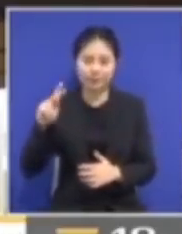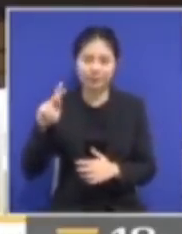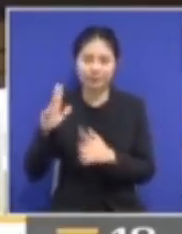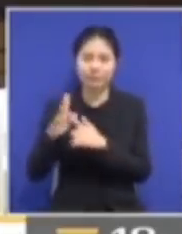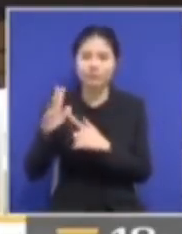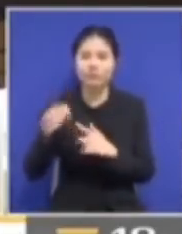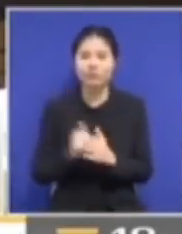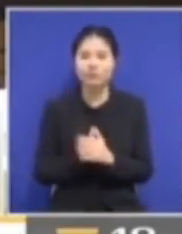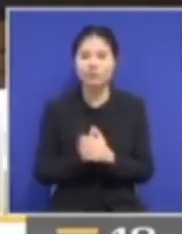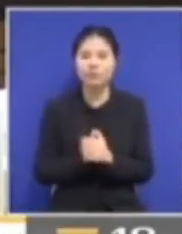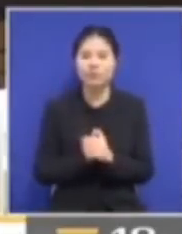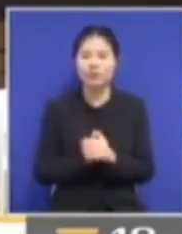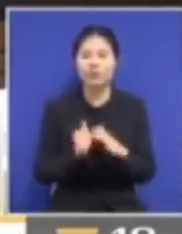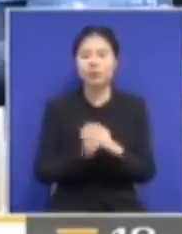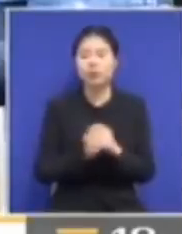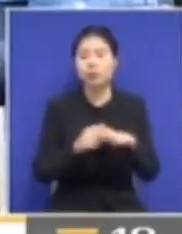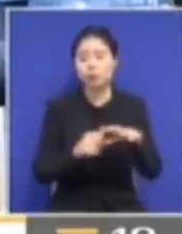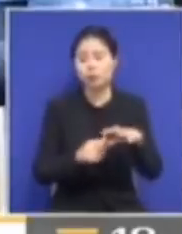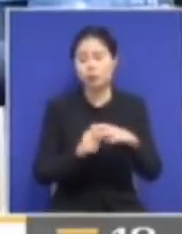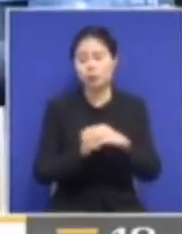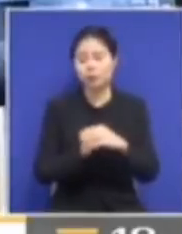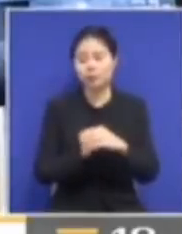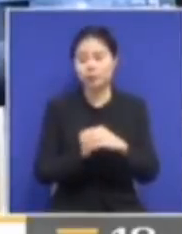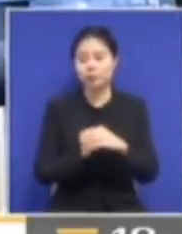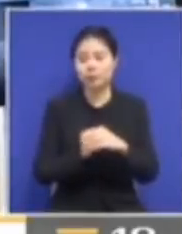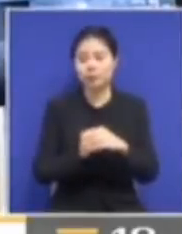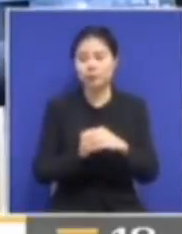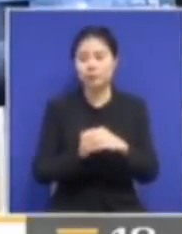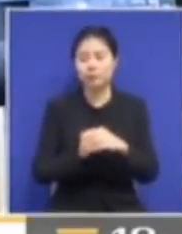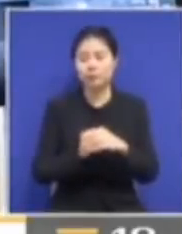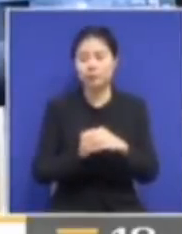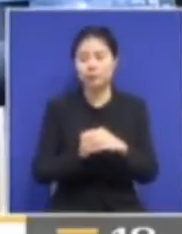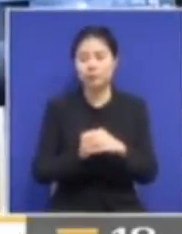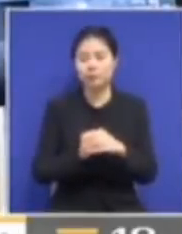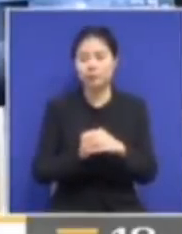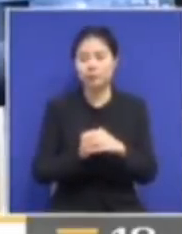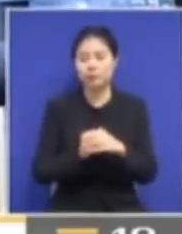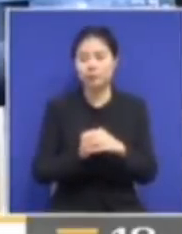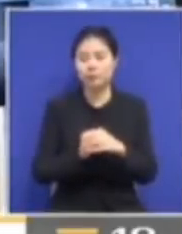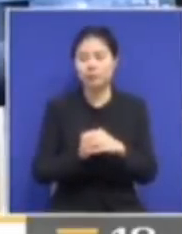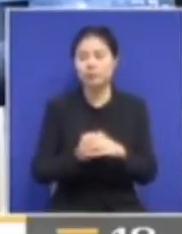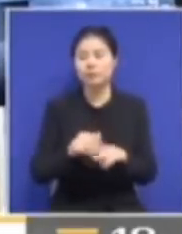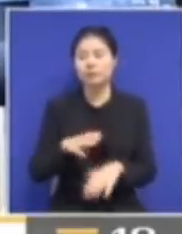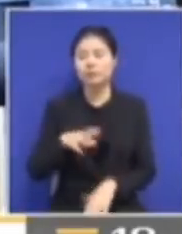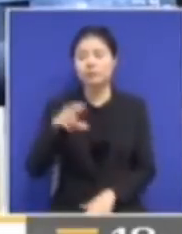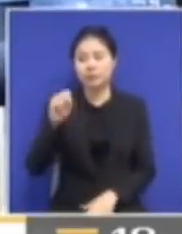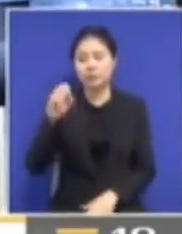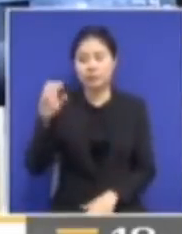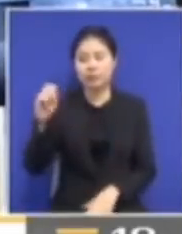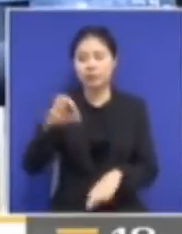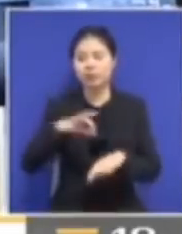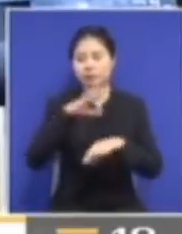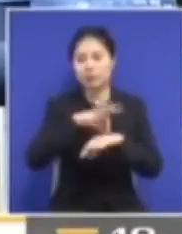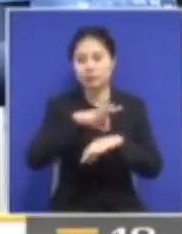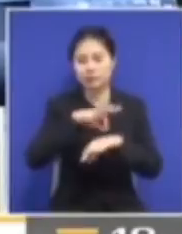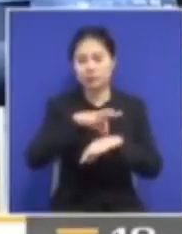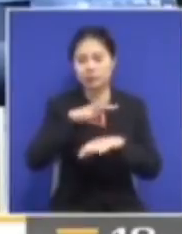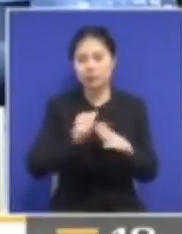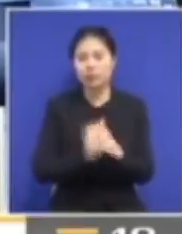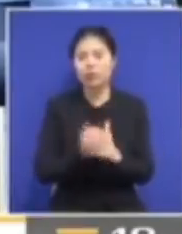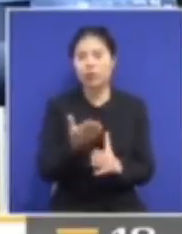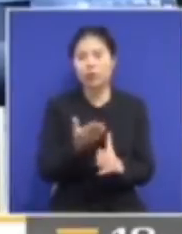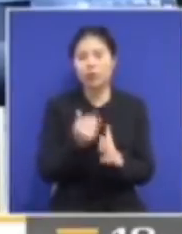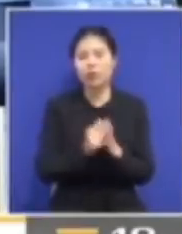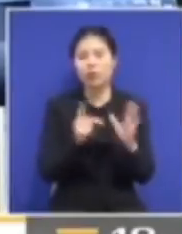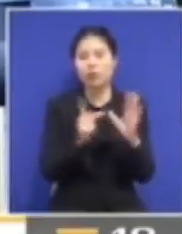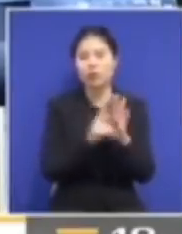รเขตบางซื่อดุสิตในฐานะสมาชิกรัฐสภาค่ะขอใช้ข้อบังคับข้อที่